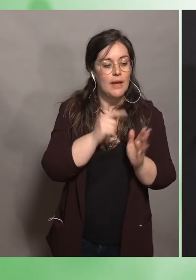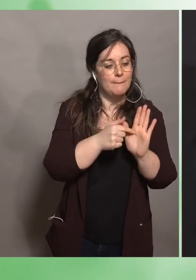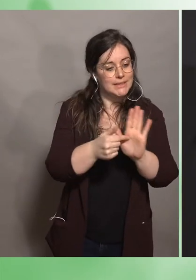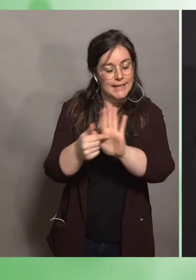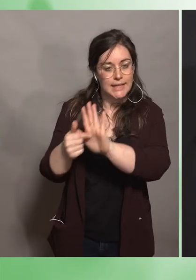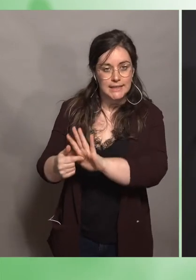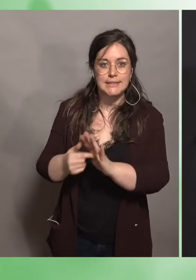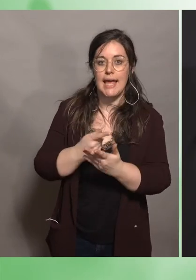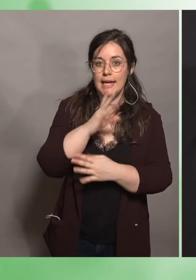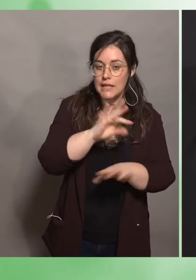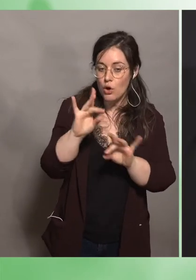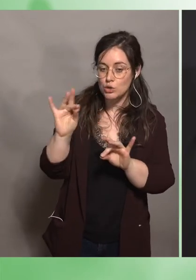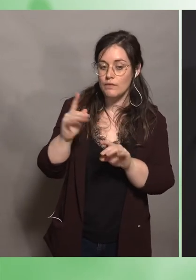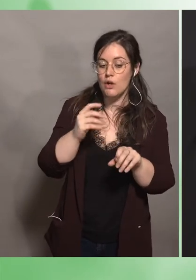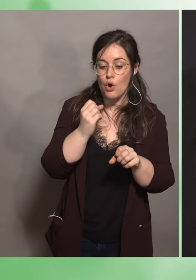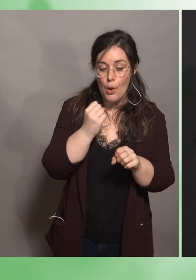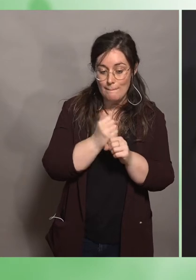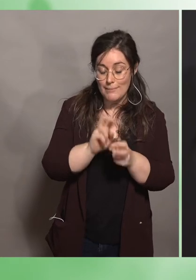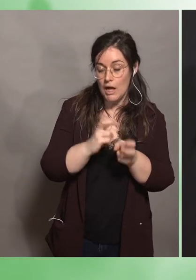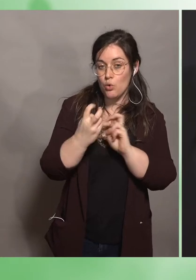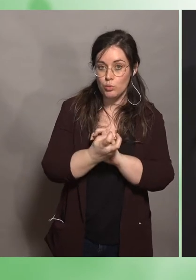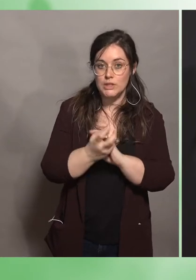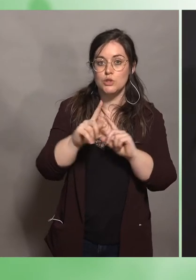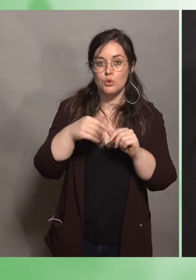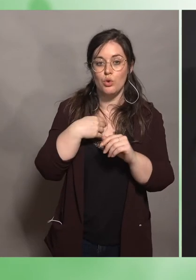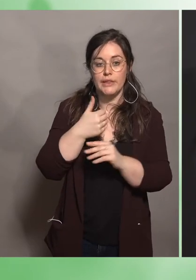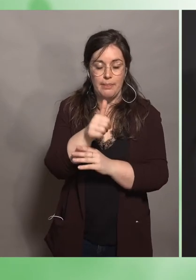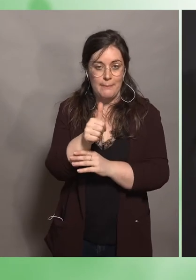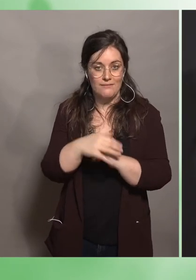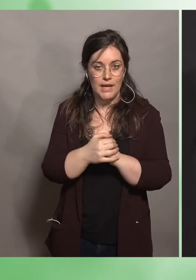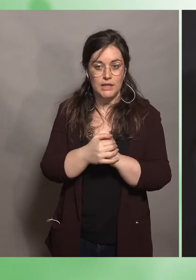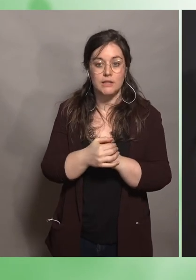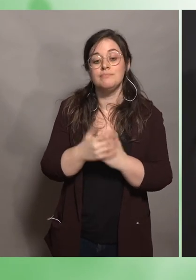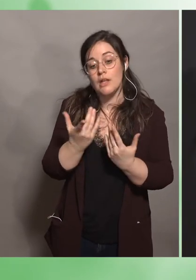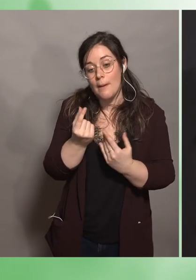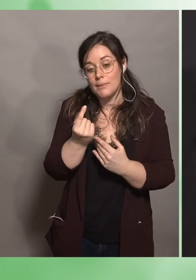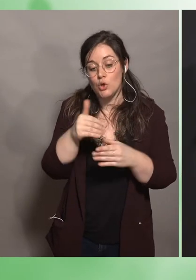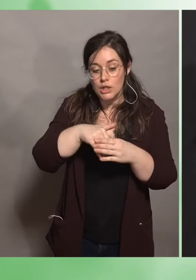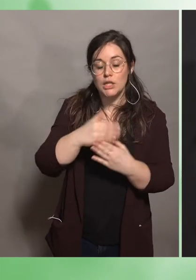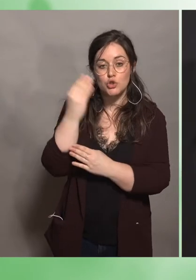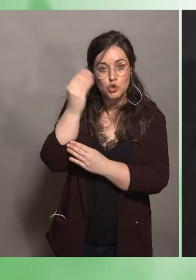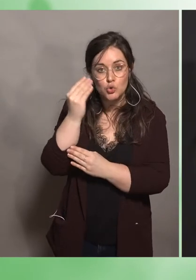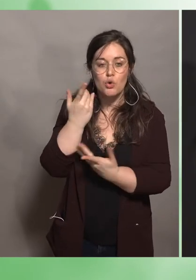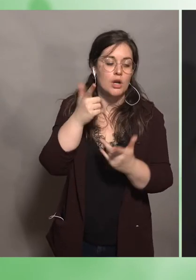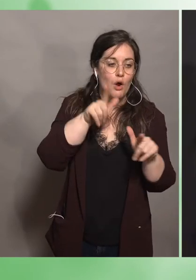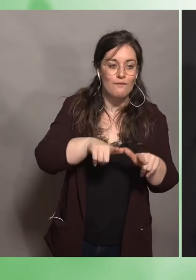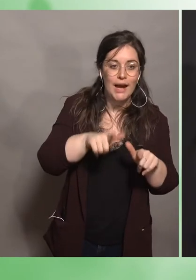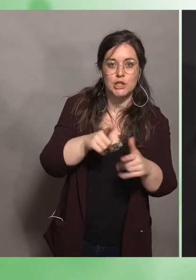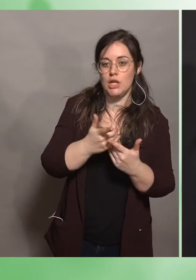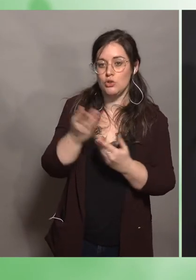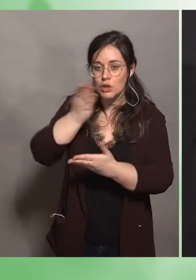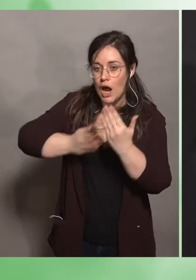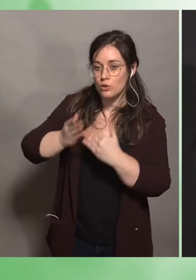ausgewählt, durchgeführt und auch evaluiert. Das heißt, es geht um Schulungen, aber natürlich auch um Veranstaltungen, um Austauschrunden,